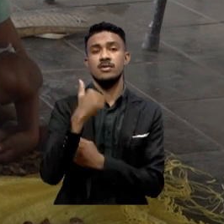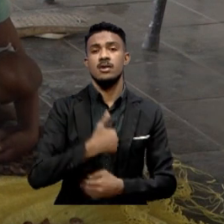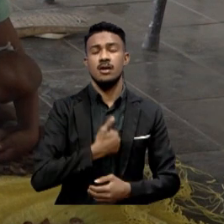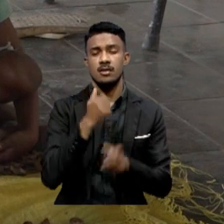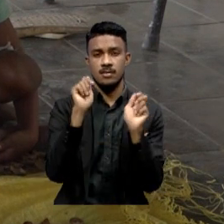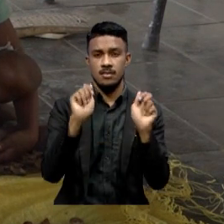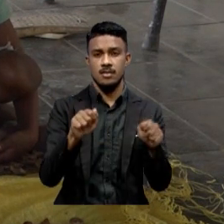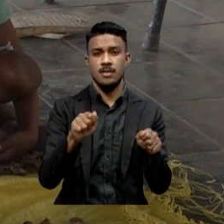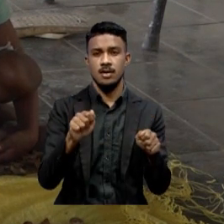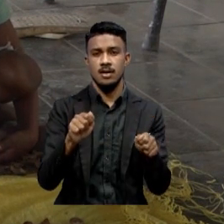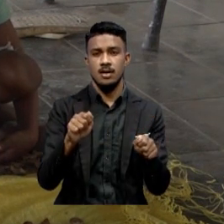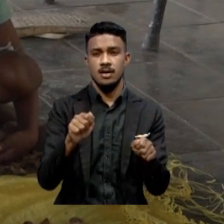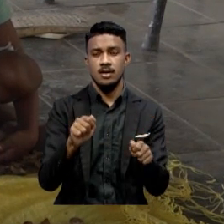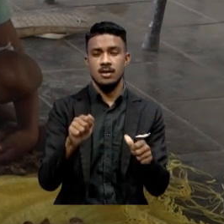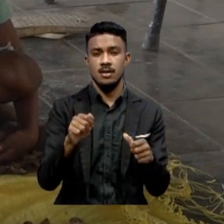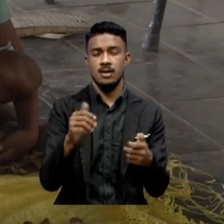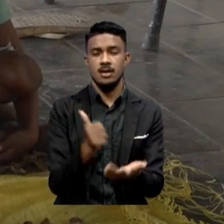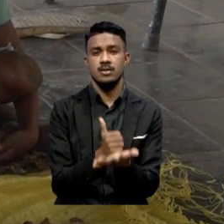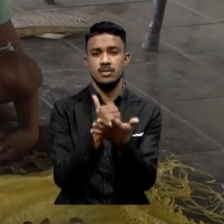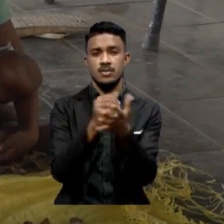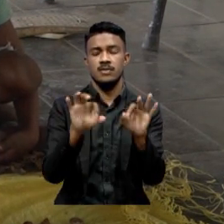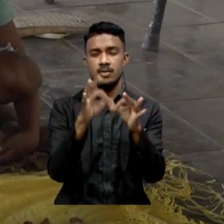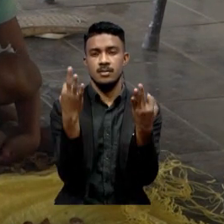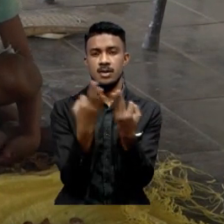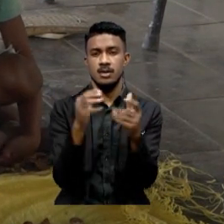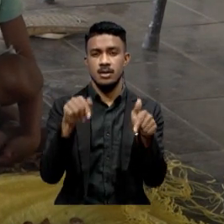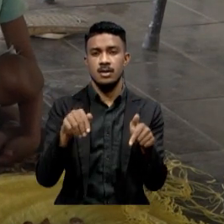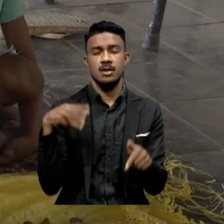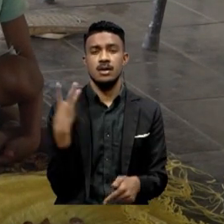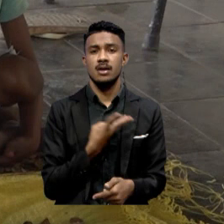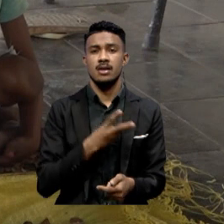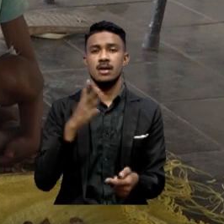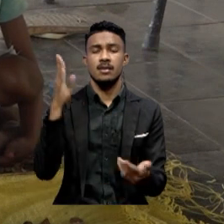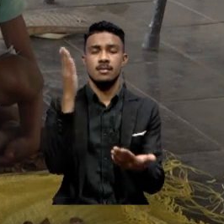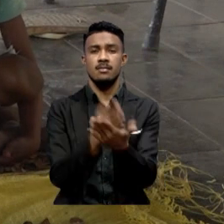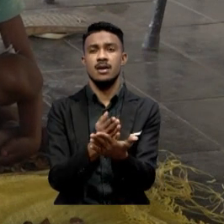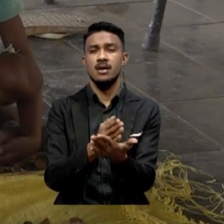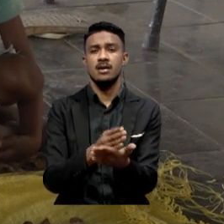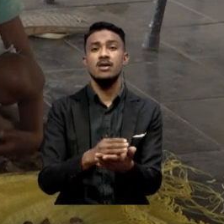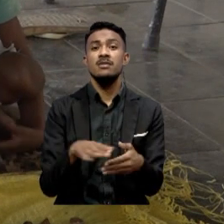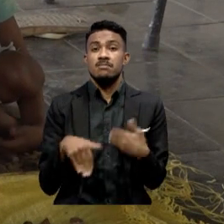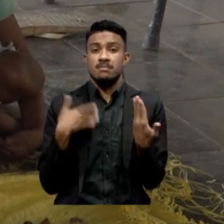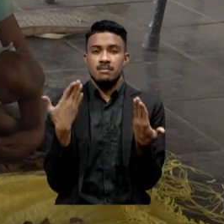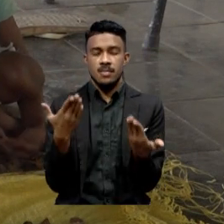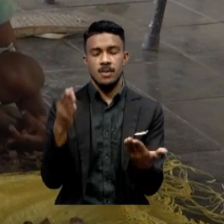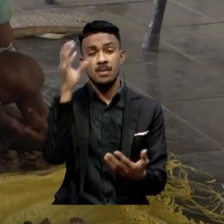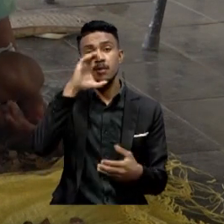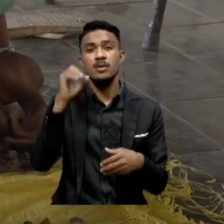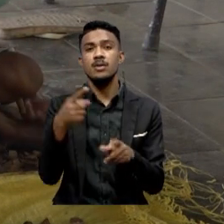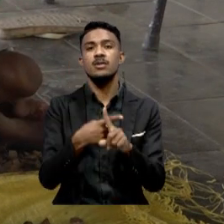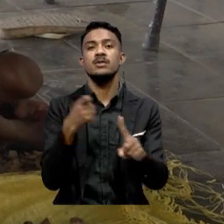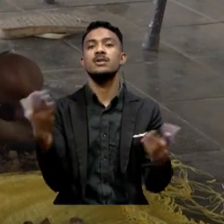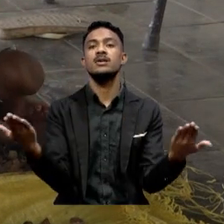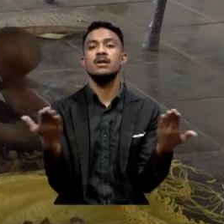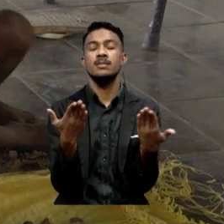be. Buka ten de dan umalara dan ne. Ita para tionia se ita buka falhes ne be. Ne la iya. Ne